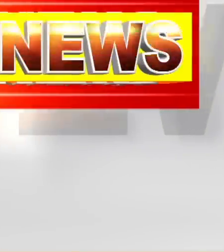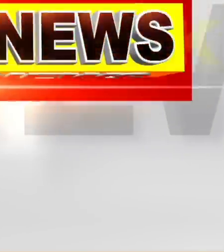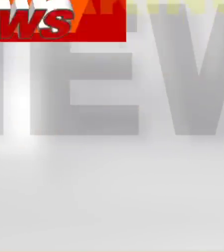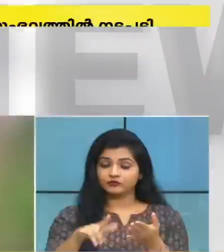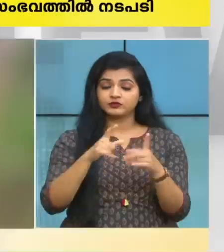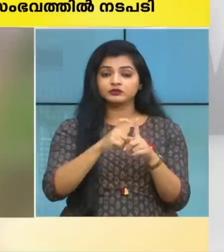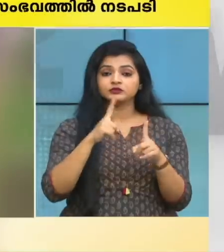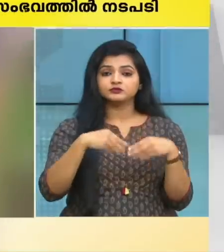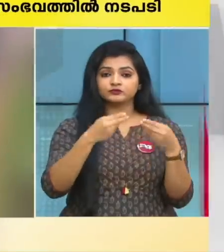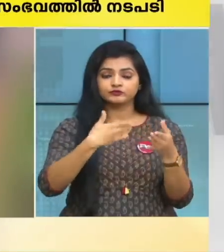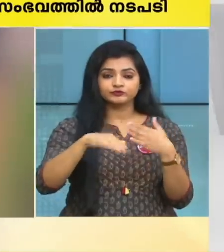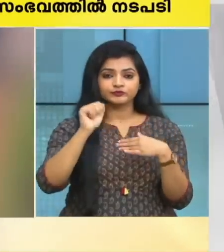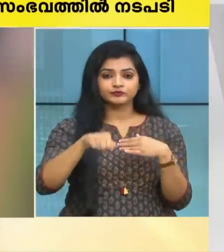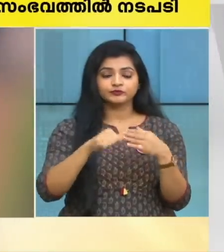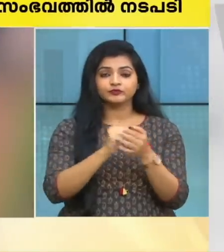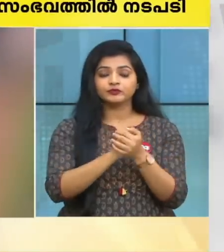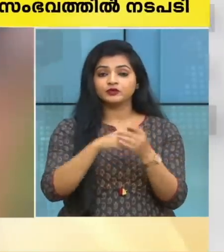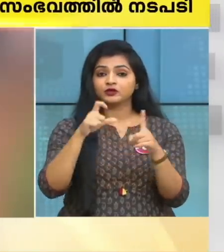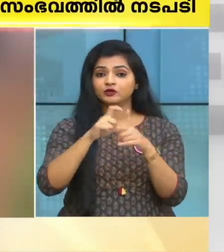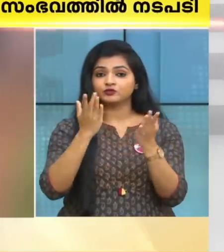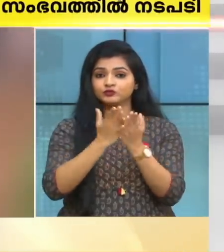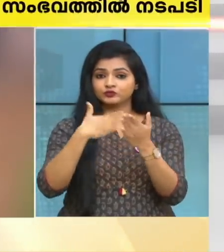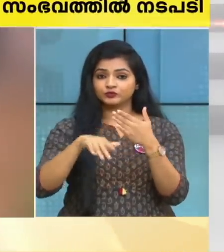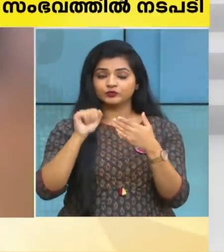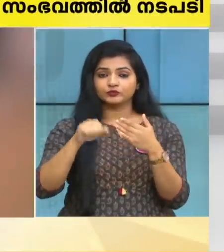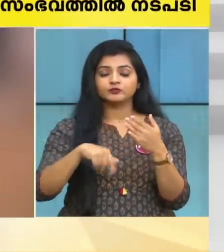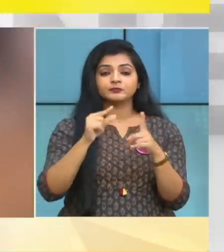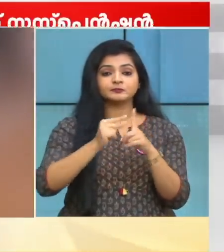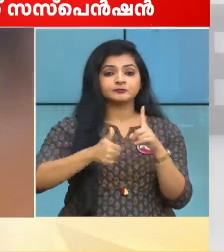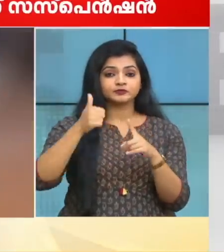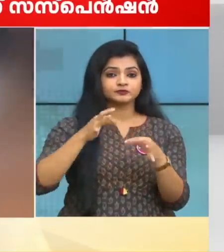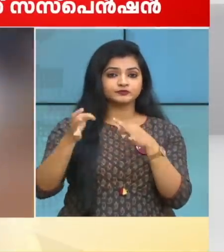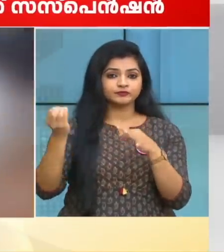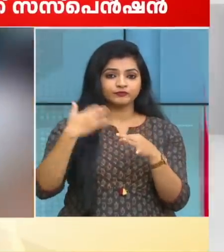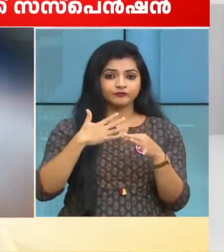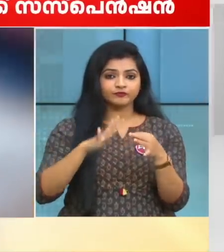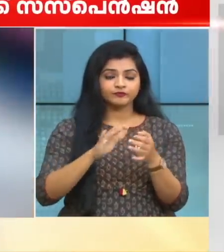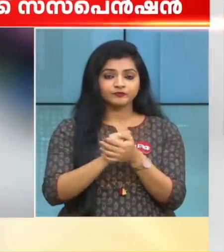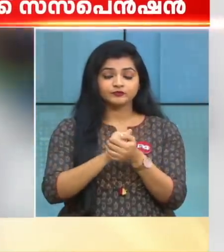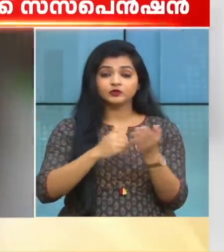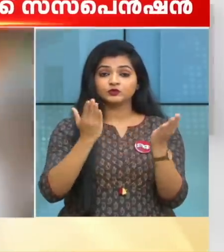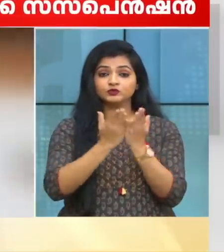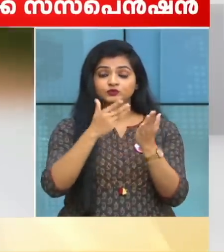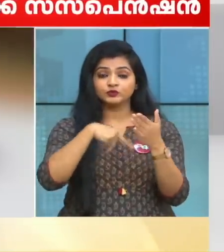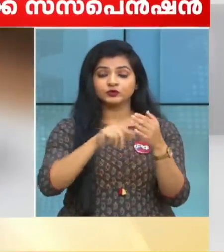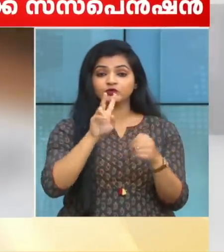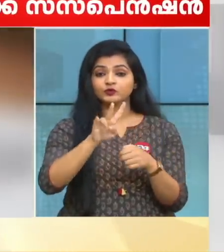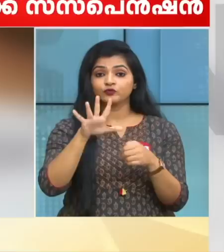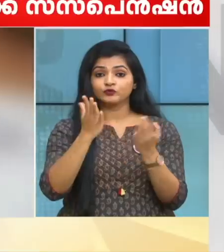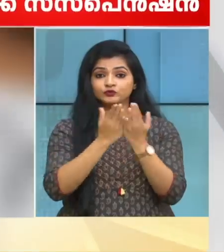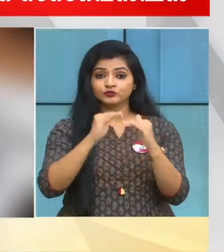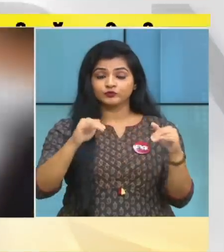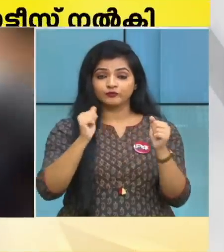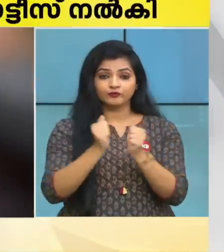നടപടിയിലേക്ക് കടക്കുമെന്നാണ് ദാറുൽ ഹുദ സ്കൂളിലെ പ്രിൻസിപ്പൽ നമ്മളോട് വ്യക്തമാക്കുന്നത്. ഈ സംഭവം ഈ സ്കൂളിലെ 25ഓളം